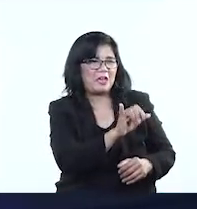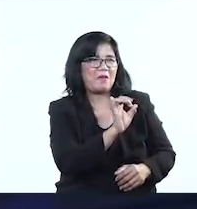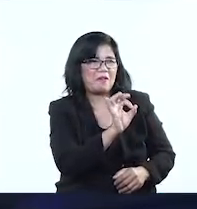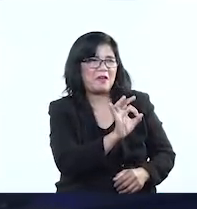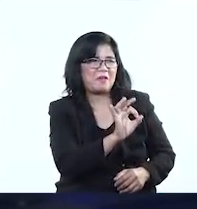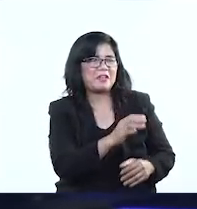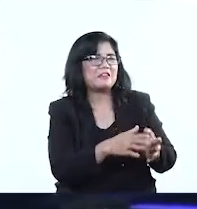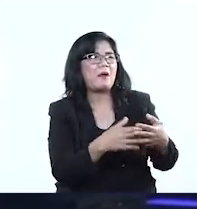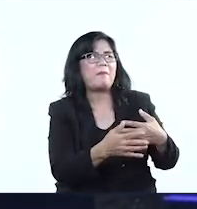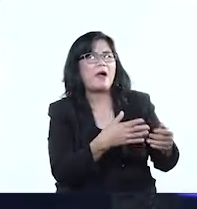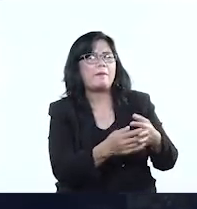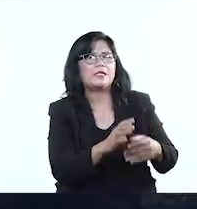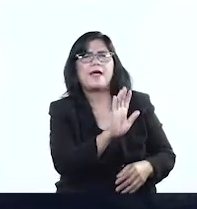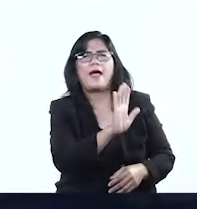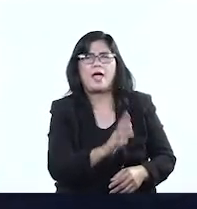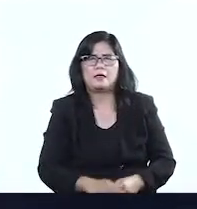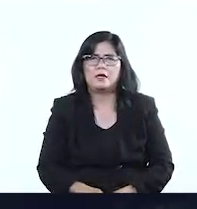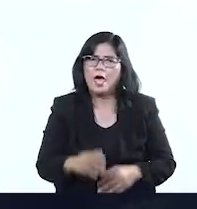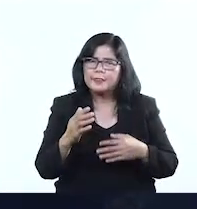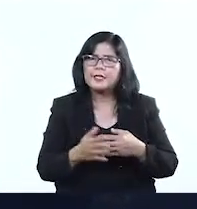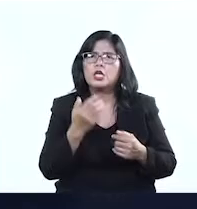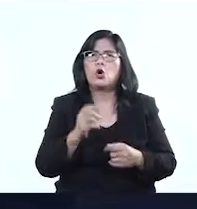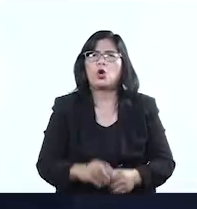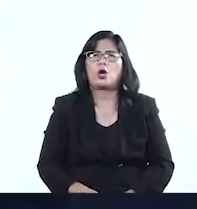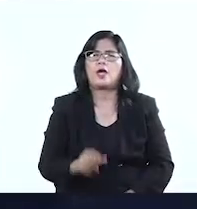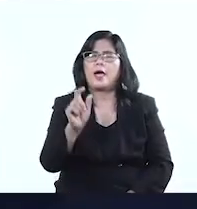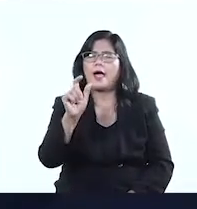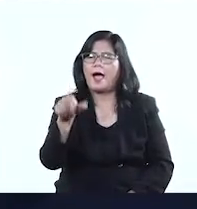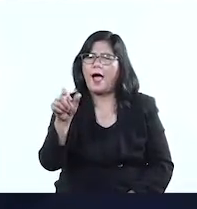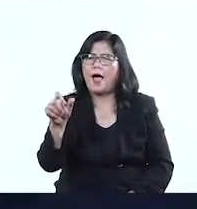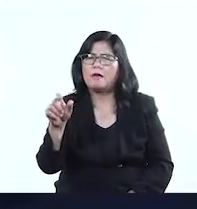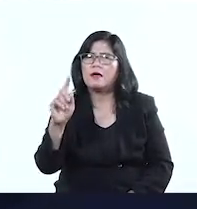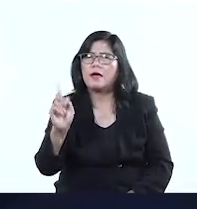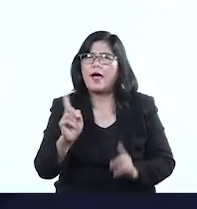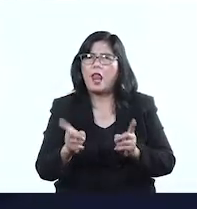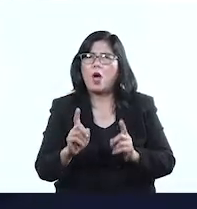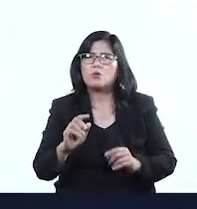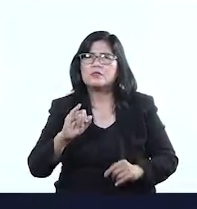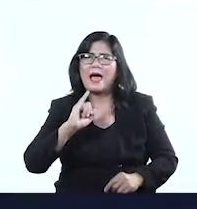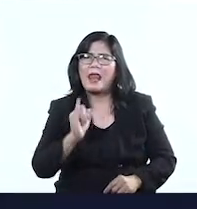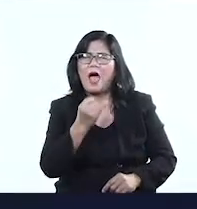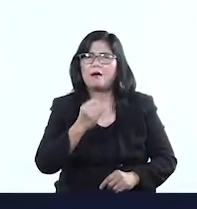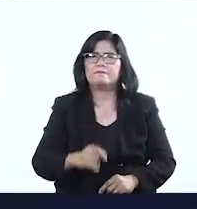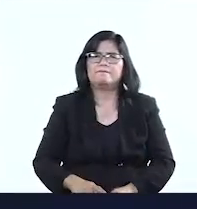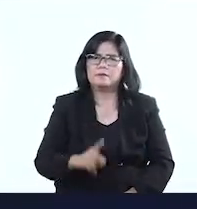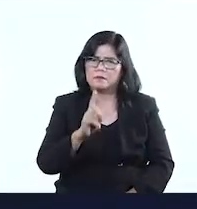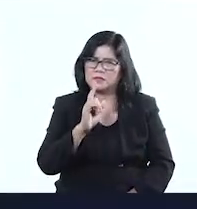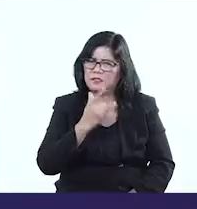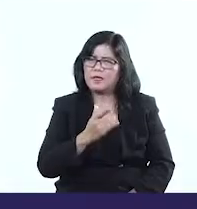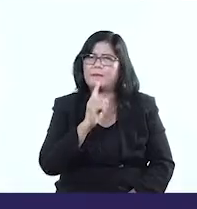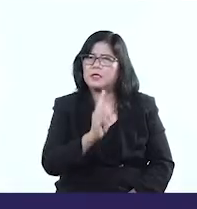Hai kamu berbahaya Hai orang sedekat apa pun dalam pelayanan saudara dengan saudara orang banyak menyumbang